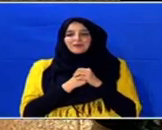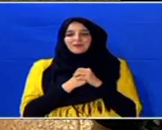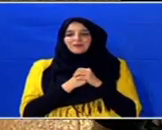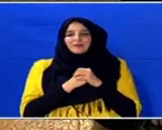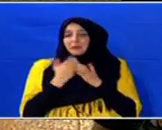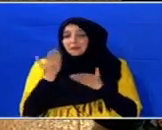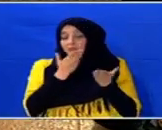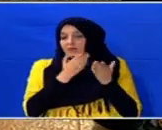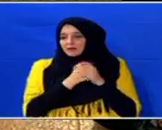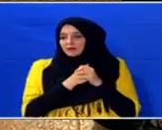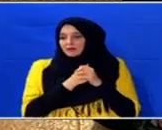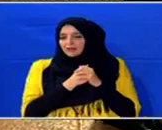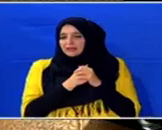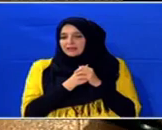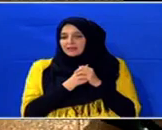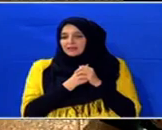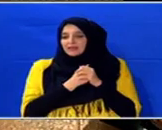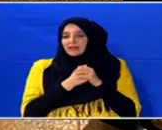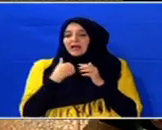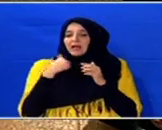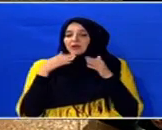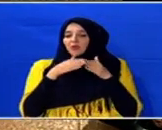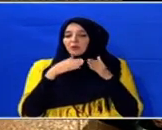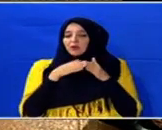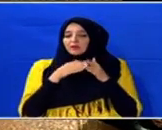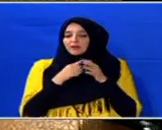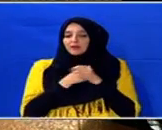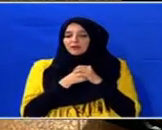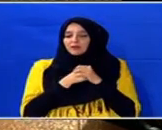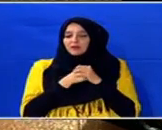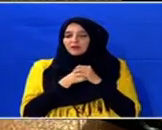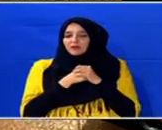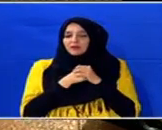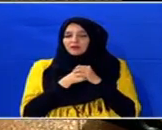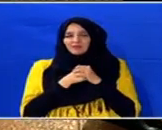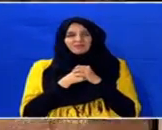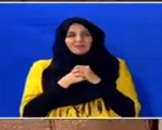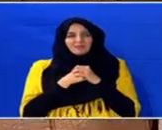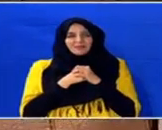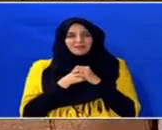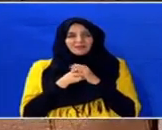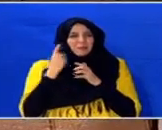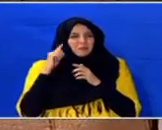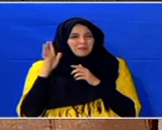تفضلي. ايه، من هو الحكم اللي عود زعما طالب هو ما حكم؟